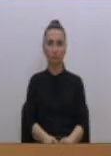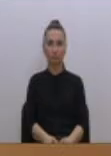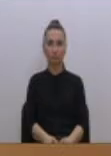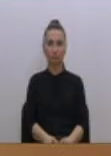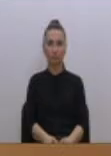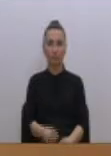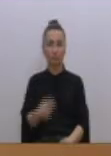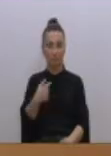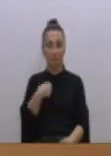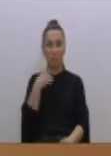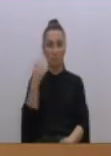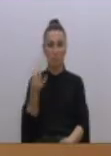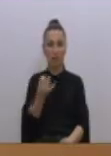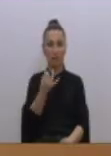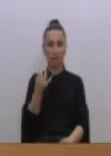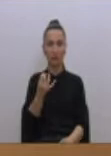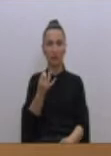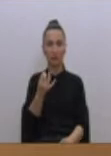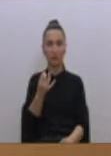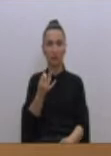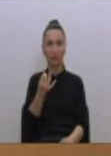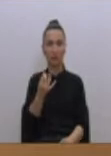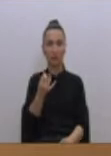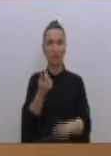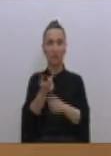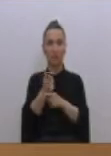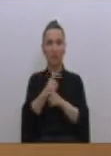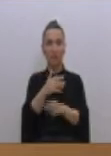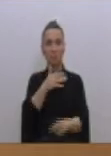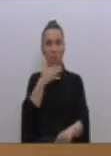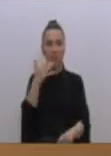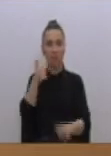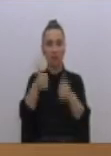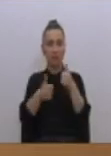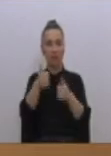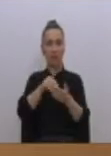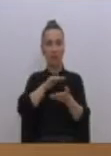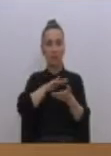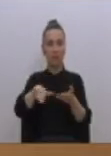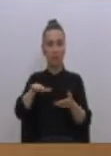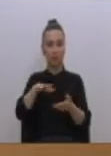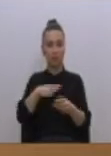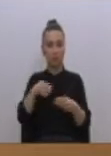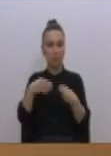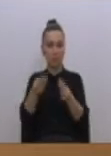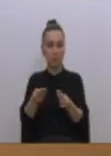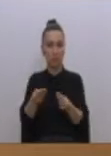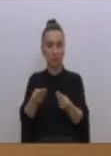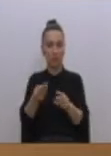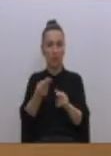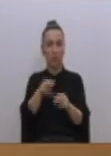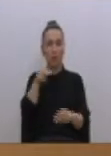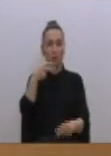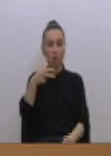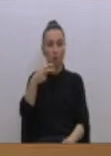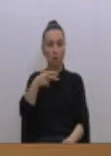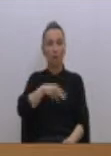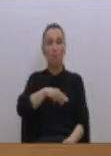ხო მაინტერესებს თანაც აქ ძალიან ბევრი ტენდერების გარეშე იყო გამოცემული ანუ ამ 20